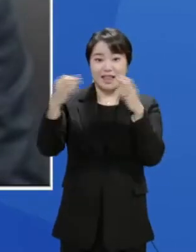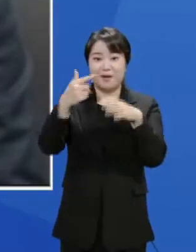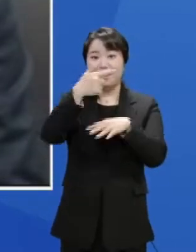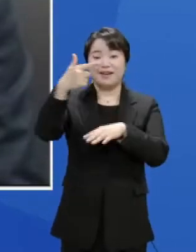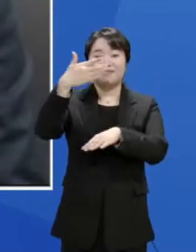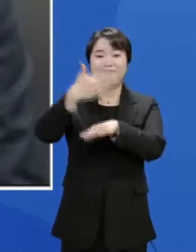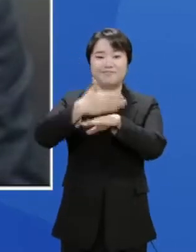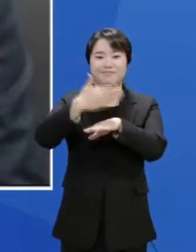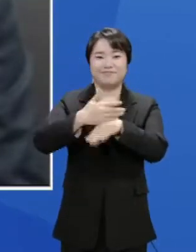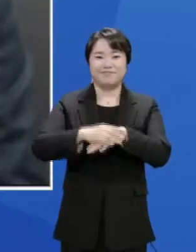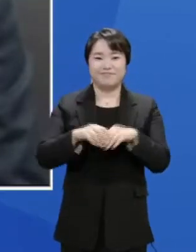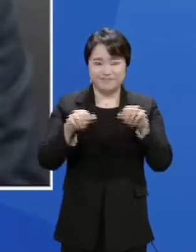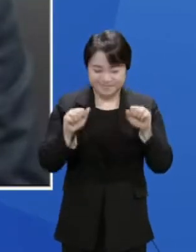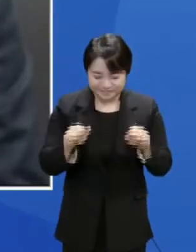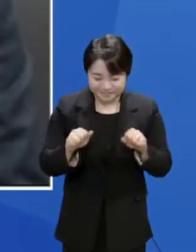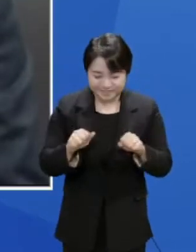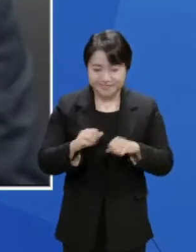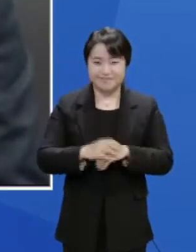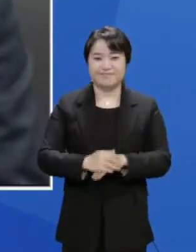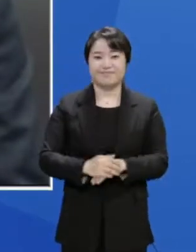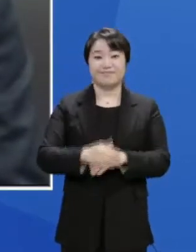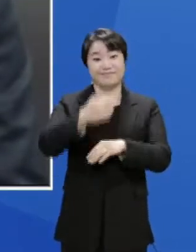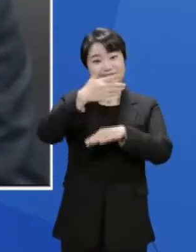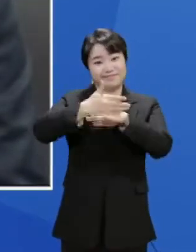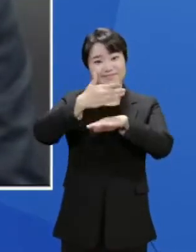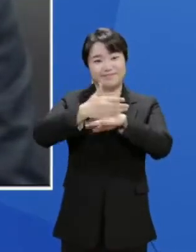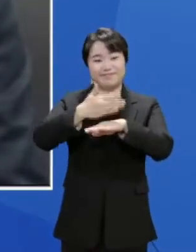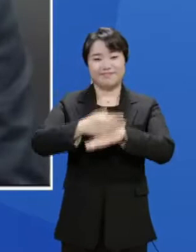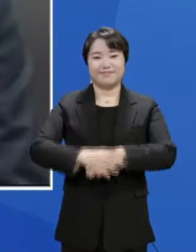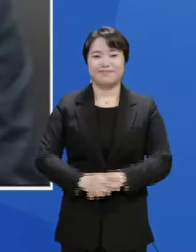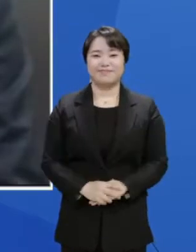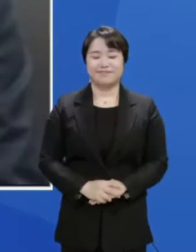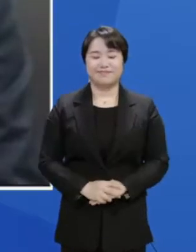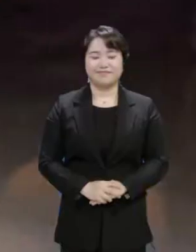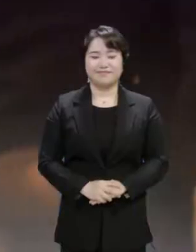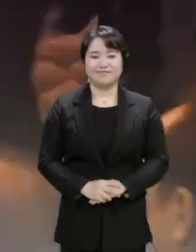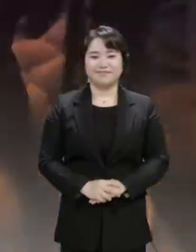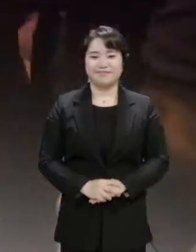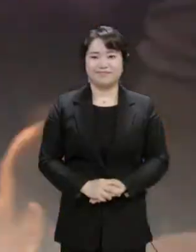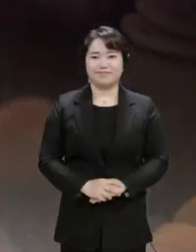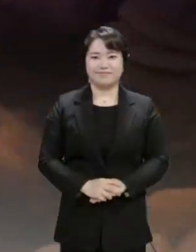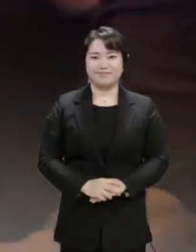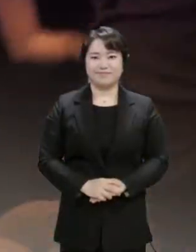나눠봤습니다. 오늘 말씀 고맙습니다. 네, 감사합니다.